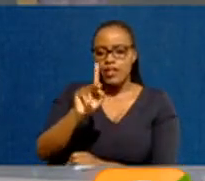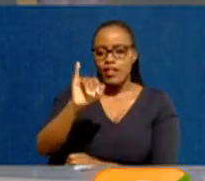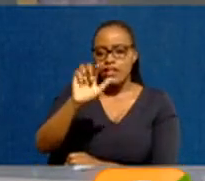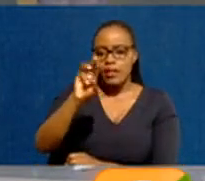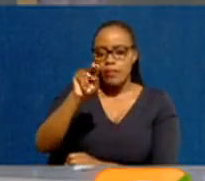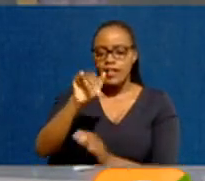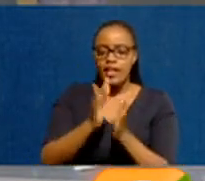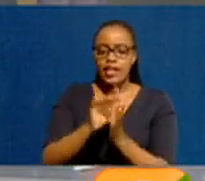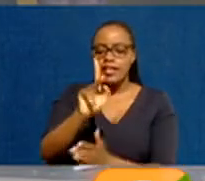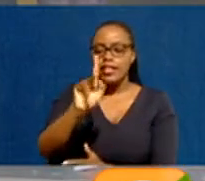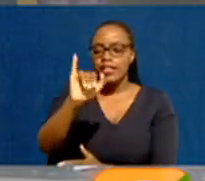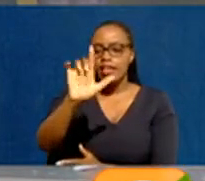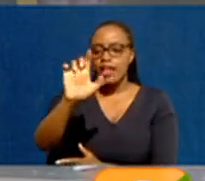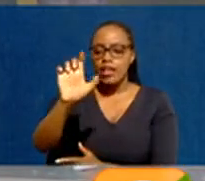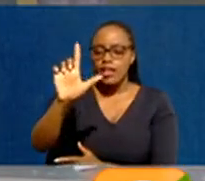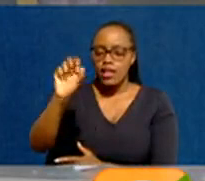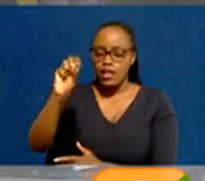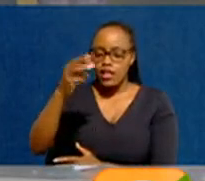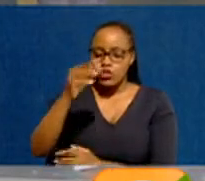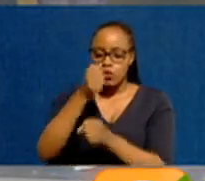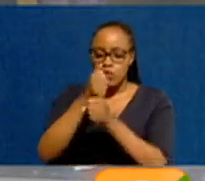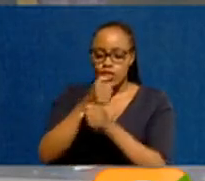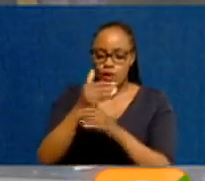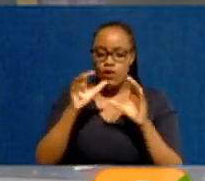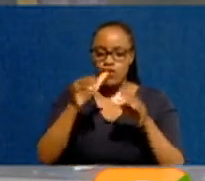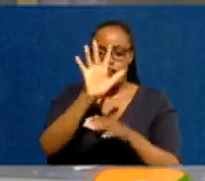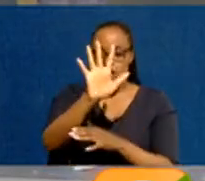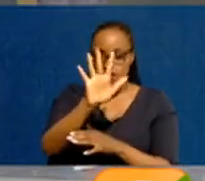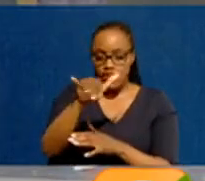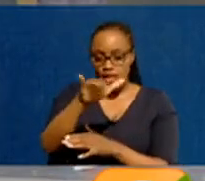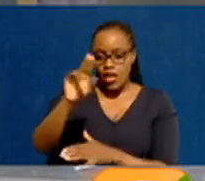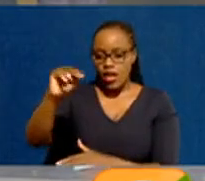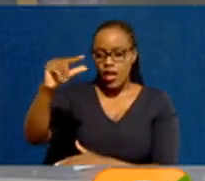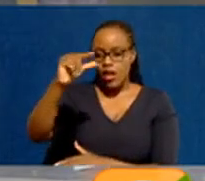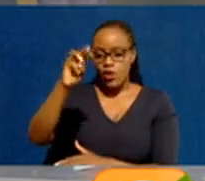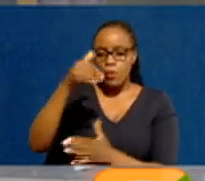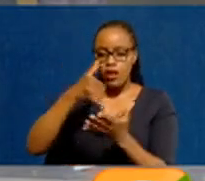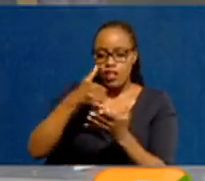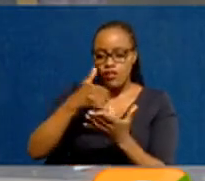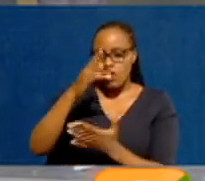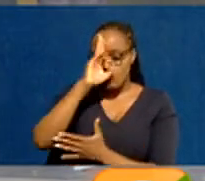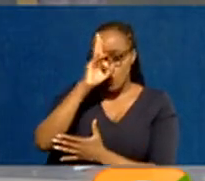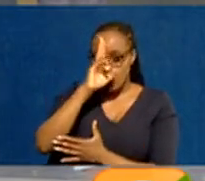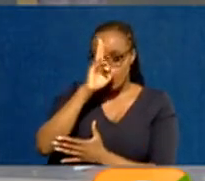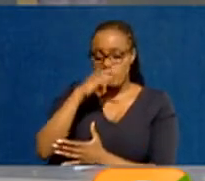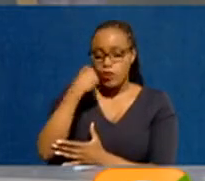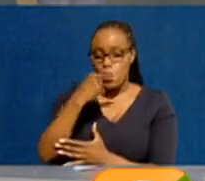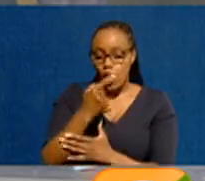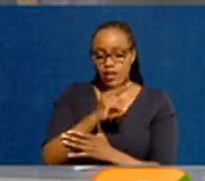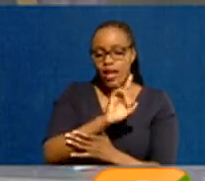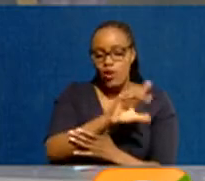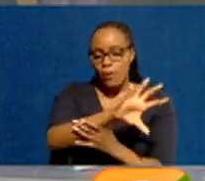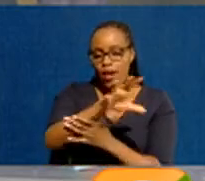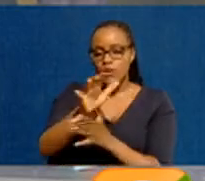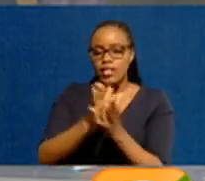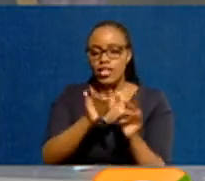na Kileleshwa. Oparesheni hiyo iliendeshwa katika vilabu vitano mtaani humu, iliwahusisha maafisa usalama, wale wa kaunti ya Nairobi na